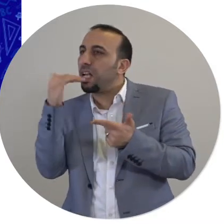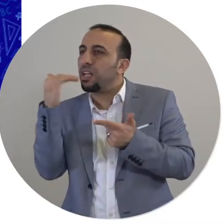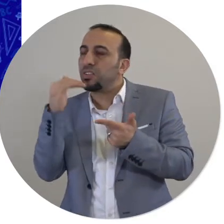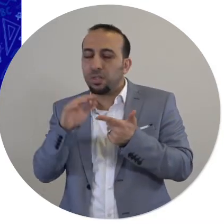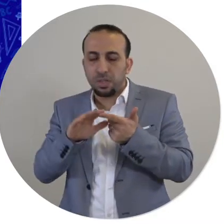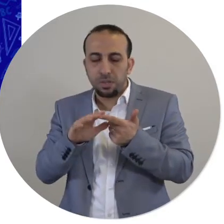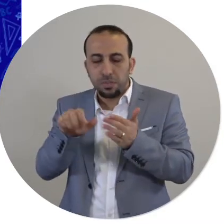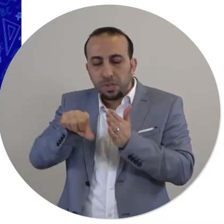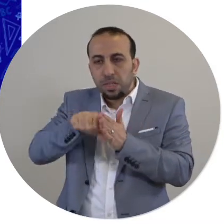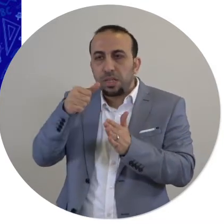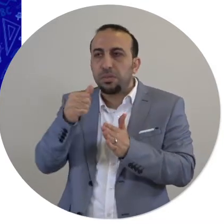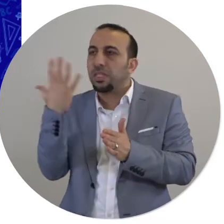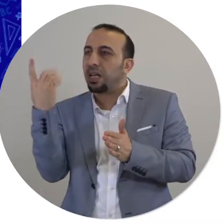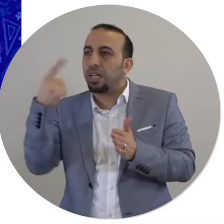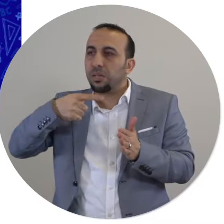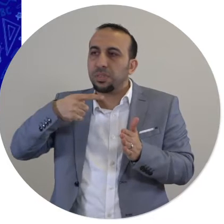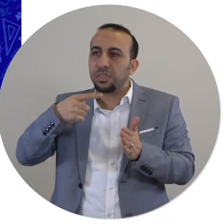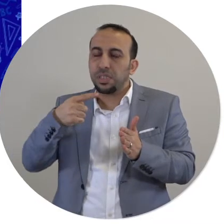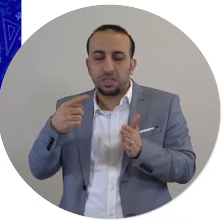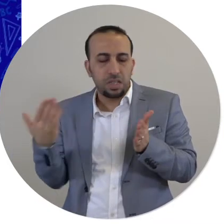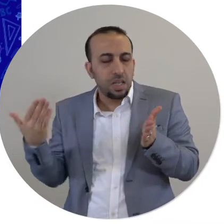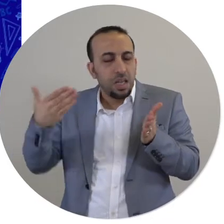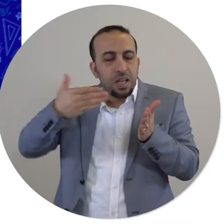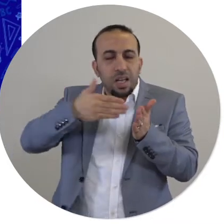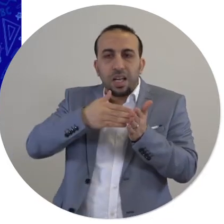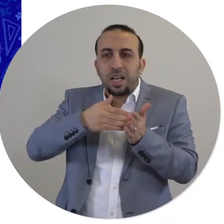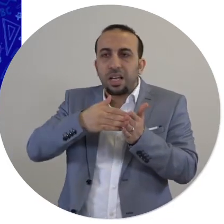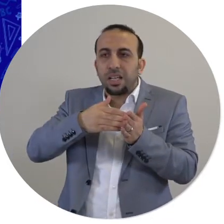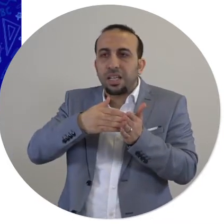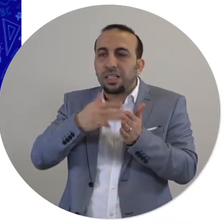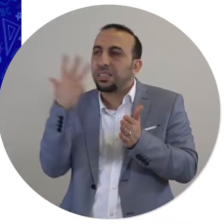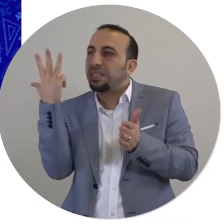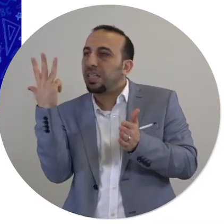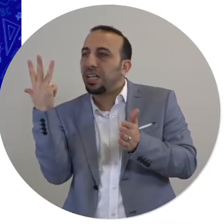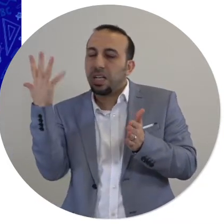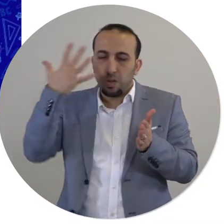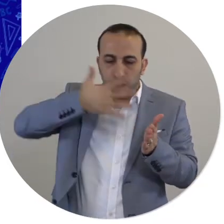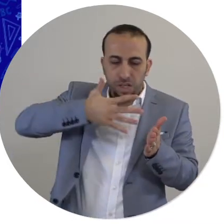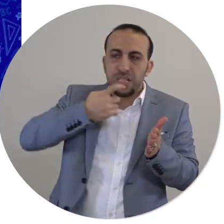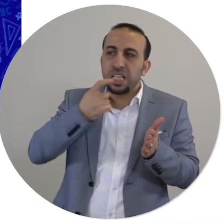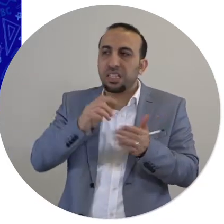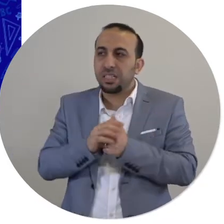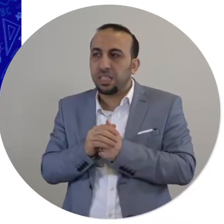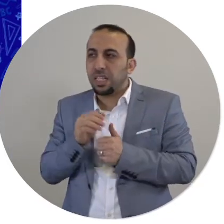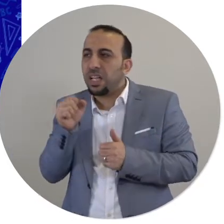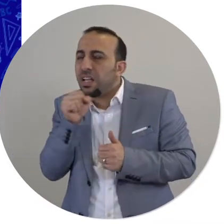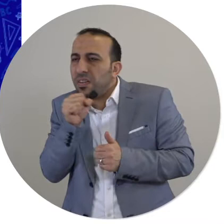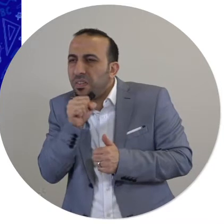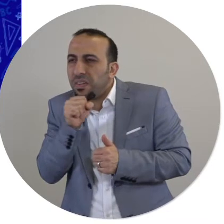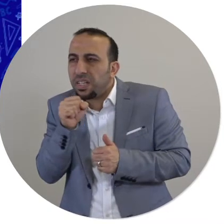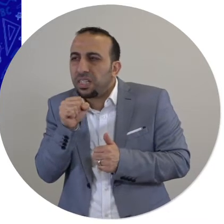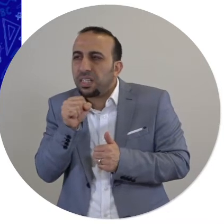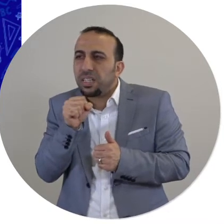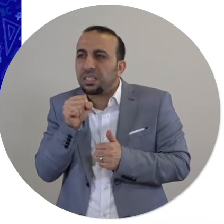الذين يبلغون من العمر 60 سنة فأكثر. بينما الفئات التي يضمها التركيب العمري والنوعي وهي دول